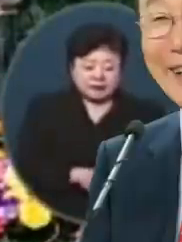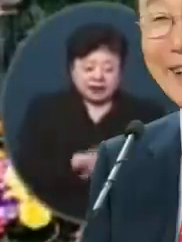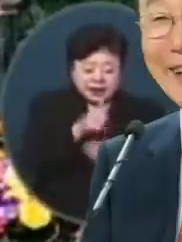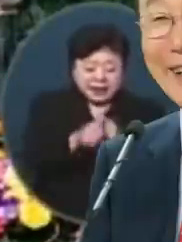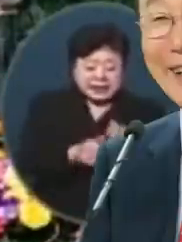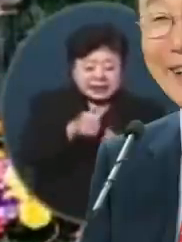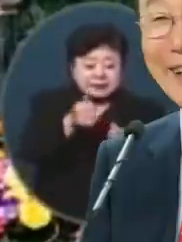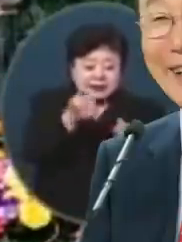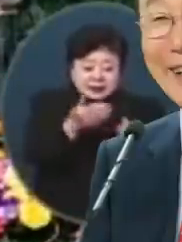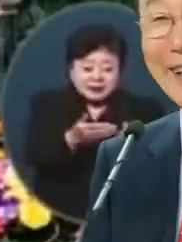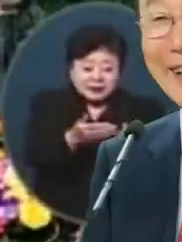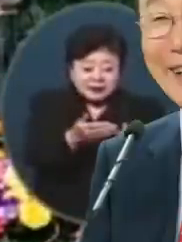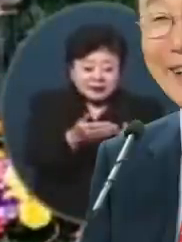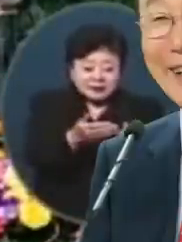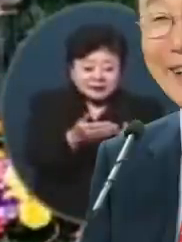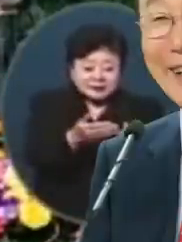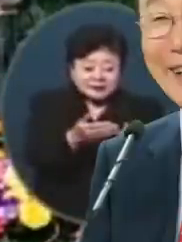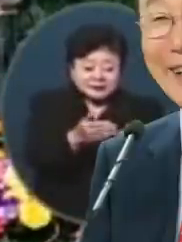하나님께서